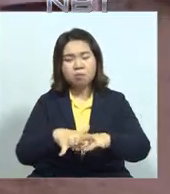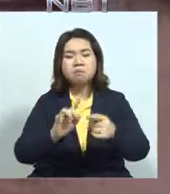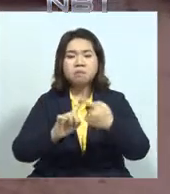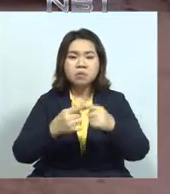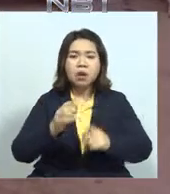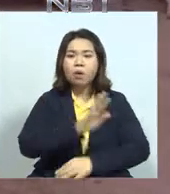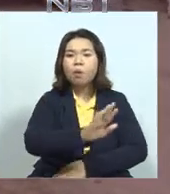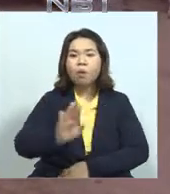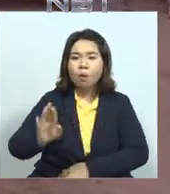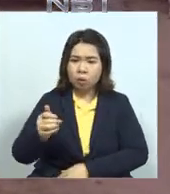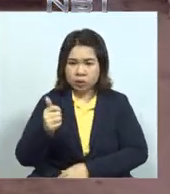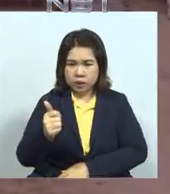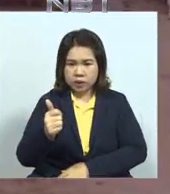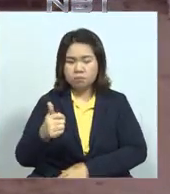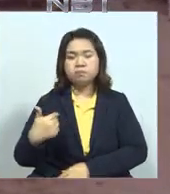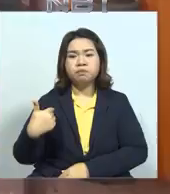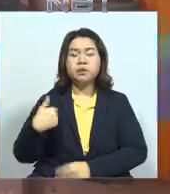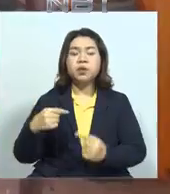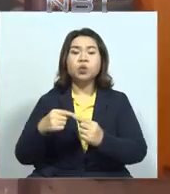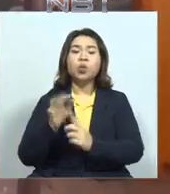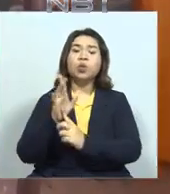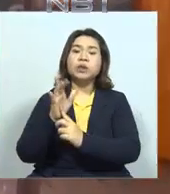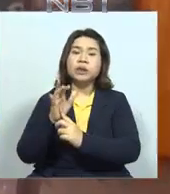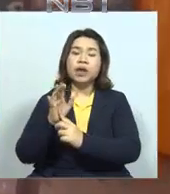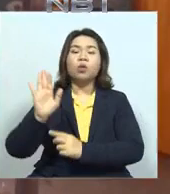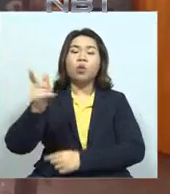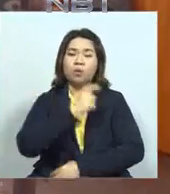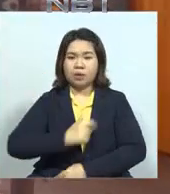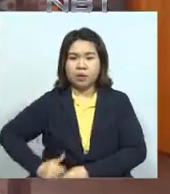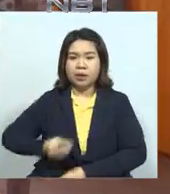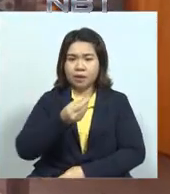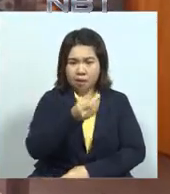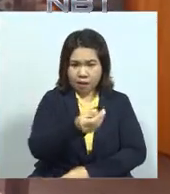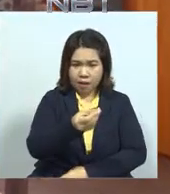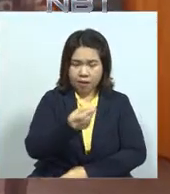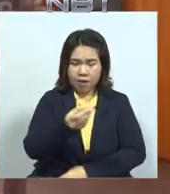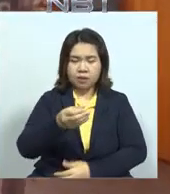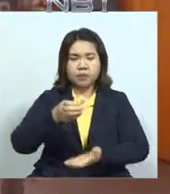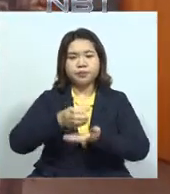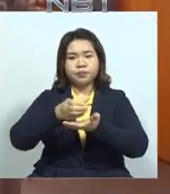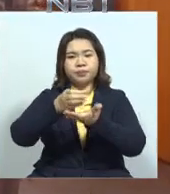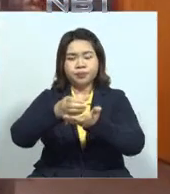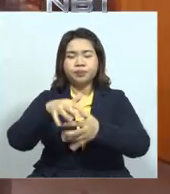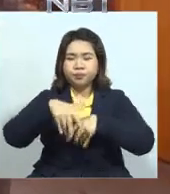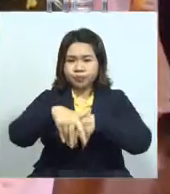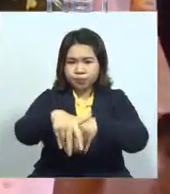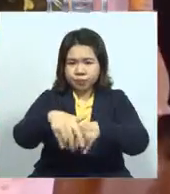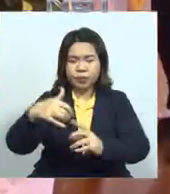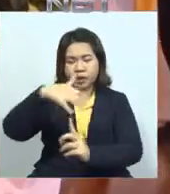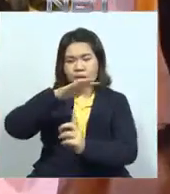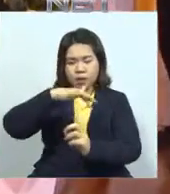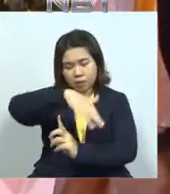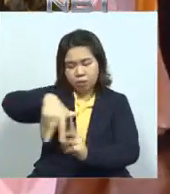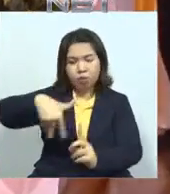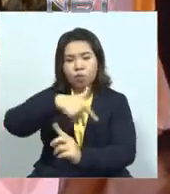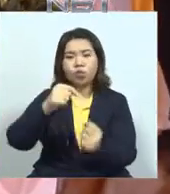กันภายในงานค่ะก็มีพิธีสมโภชเทียนพรรษาพระราชทานพิธีแห่อัญเชิญเทียนพรรษาพระราชทานและพิธีเวียนเทียน